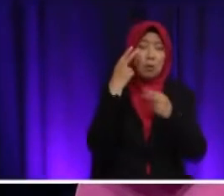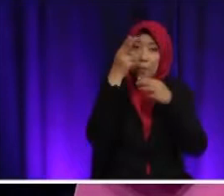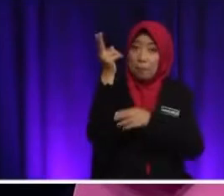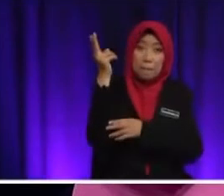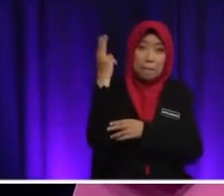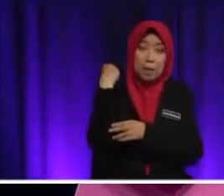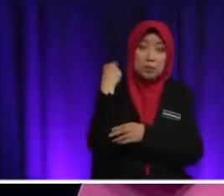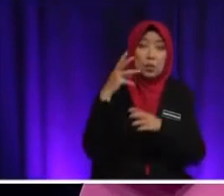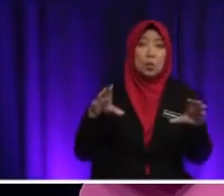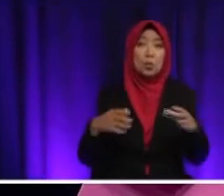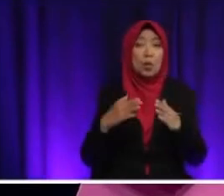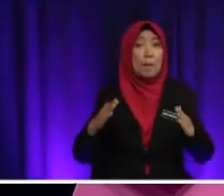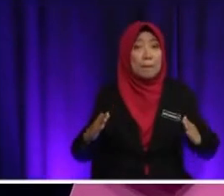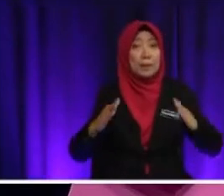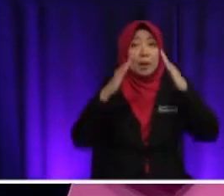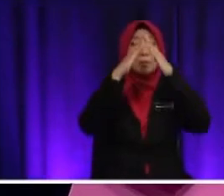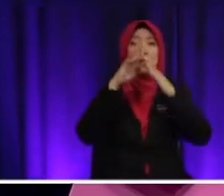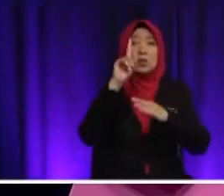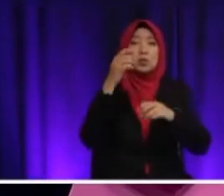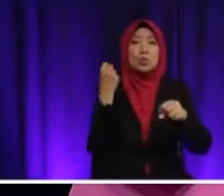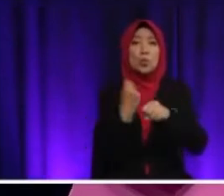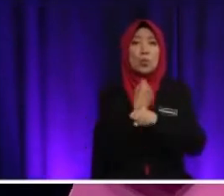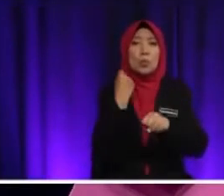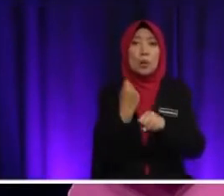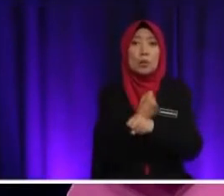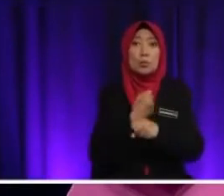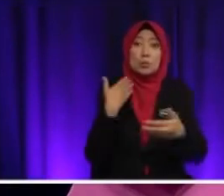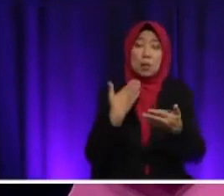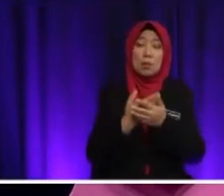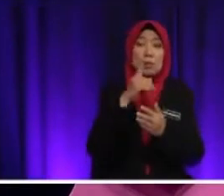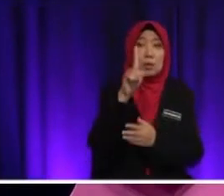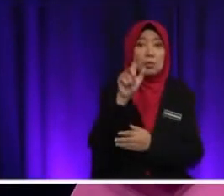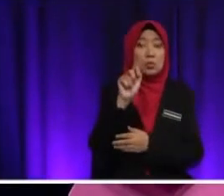piramid. Satu bongkah batu dia tu berat sampai satu